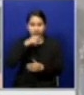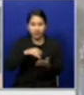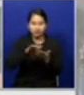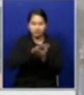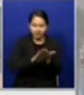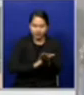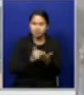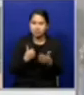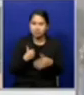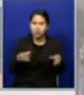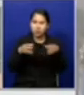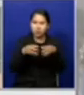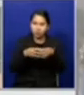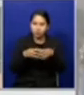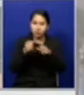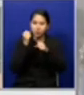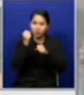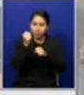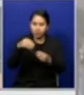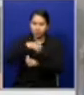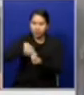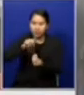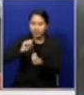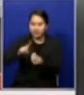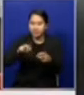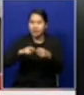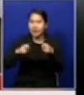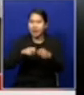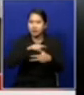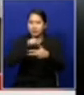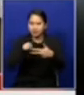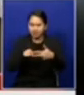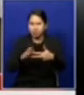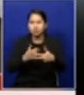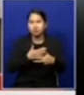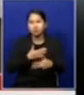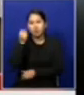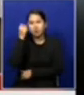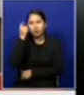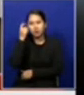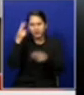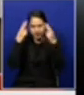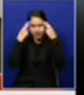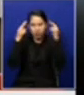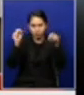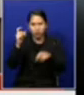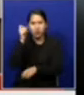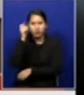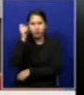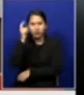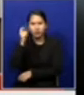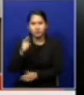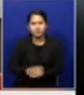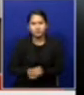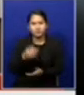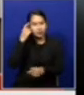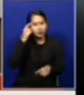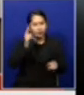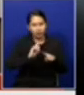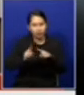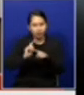แฟดม็อบแล้วมันมีปัญหาเศรษฐกิจตั้ง3ตัวมาก็เห็นใจนายกอยู่ครับที่จะต้องคิดต่างๆนาน